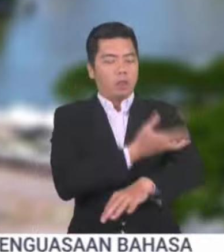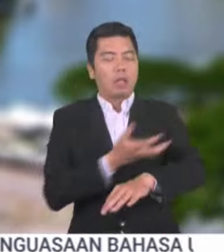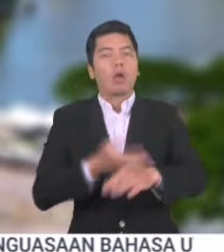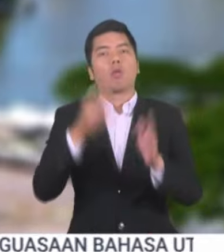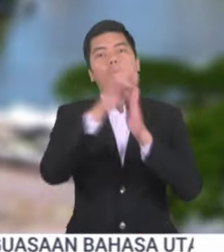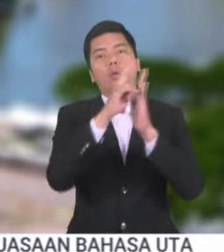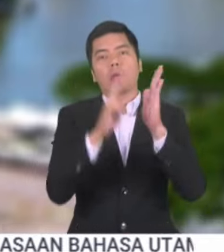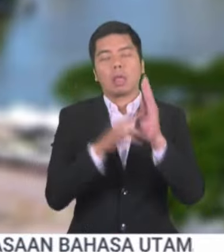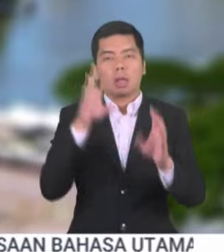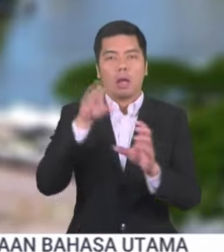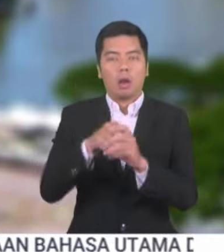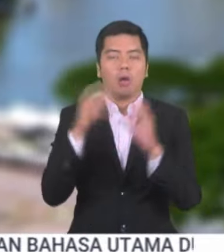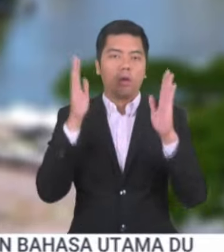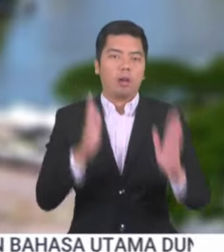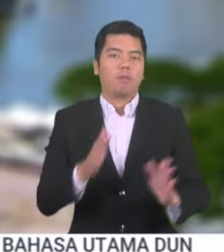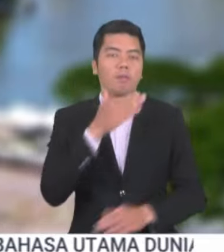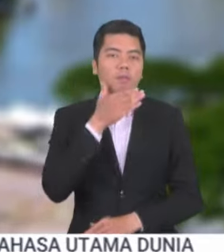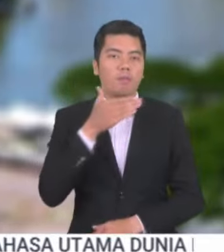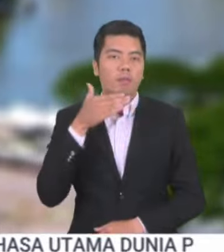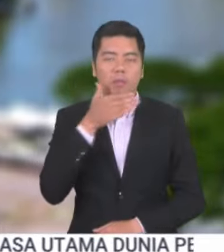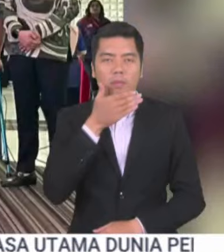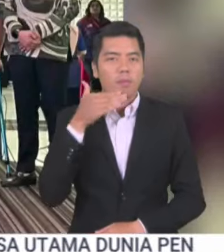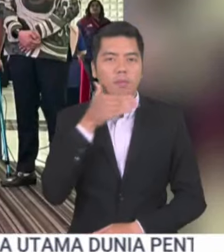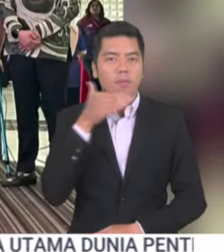negara dalam kalangan belia.